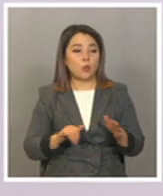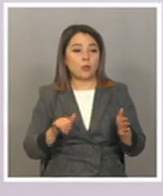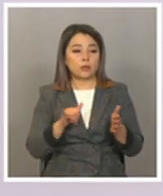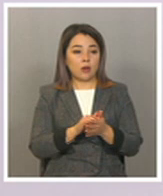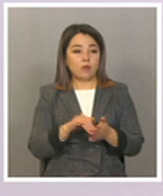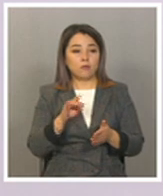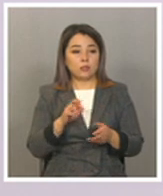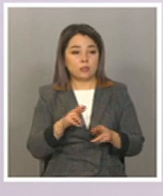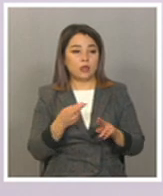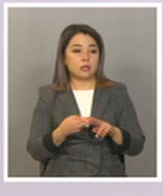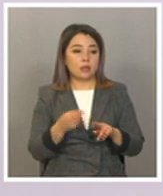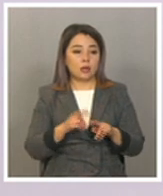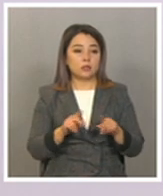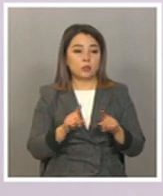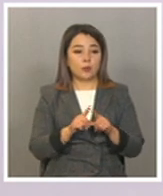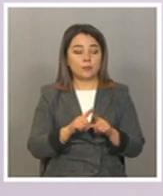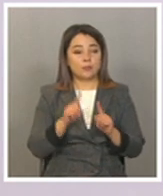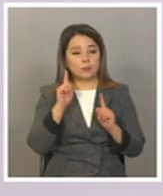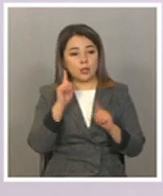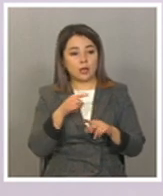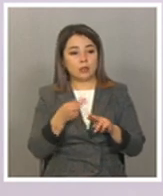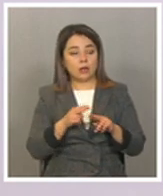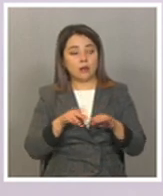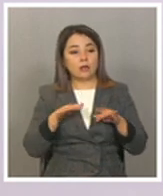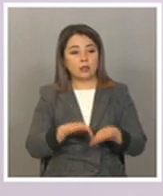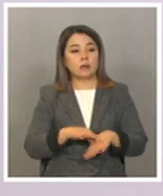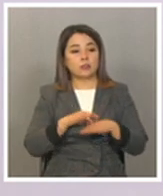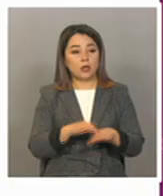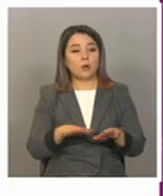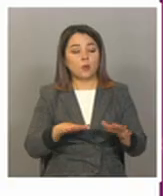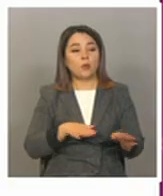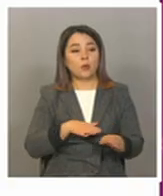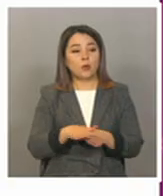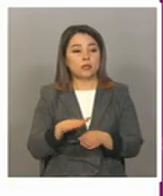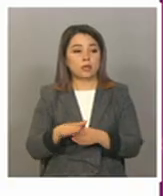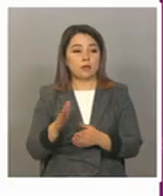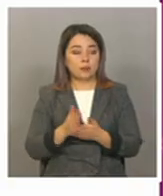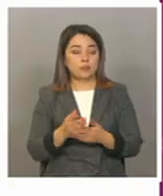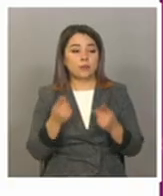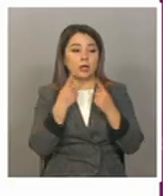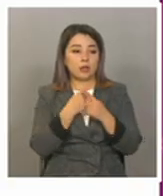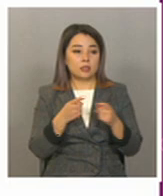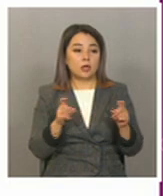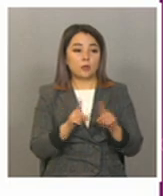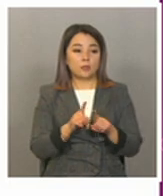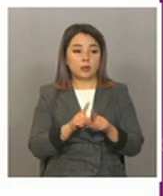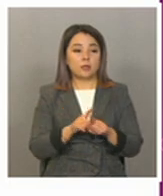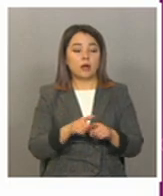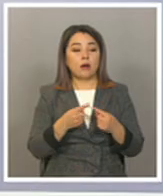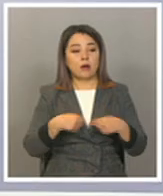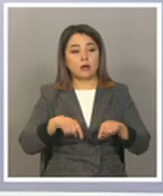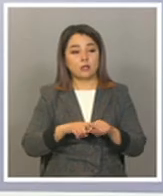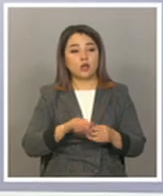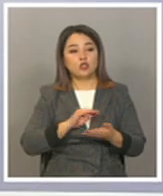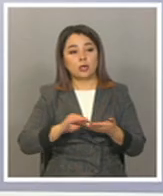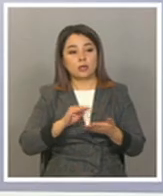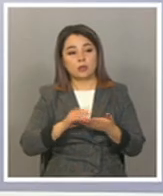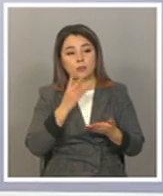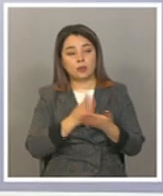функциялар сияқты белгілі бір әрекетті орындайды. Мәліметтерді айнымалыға жазу.